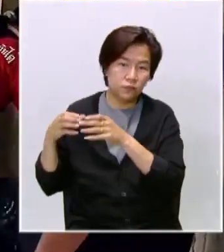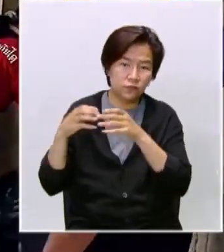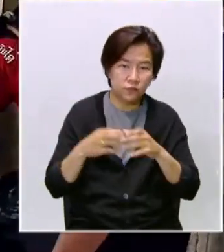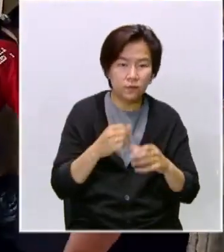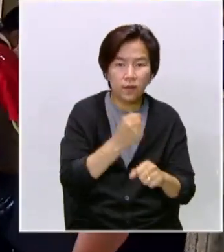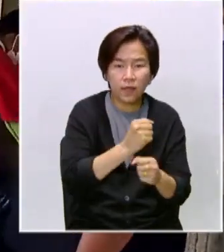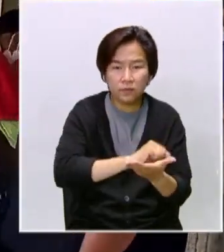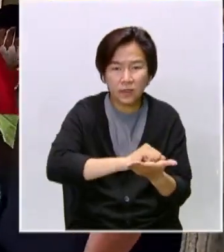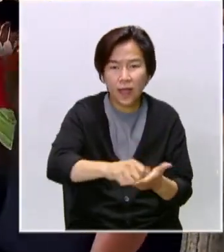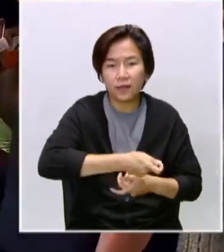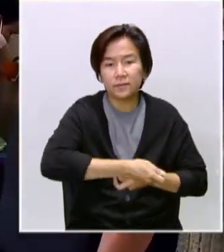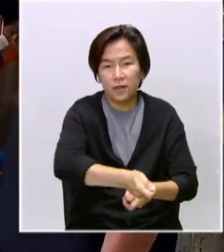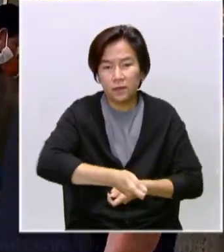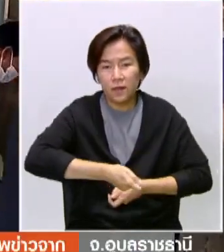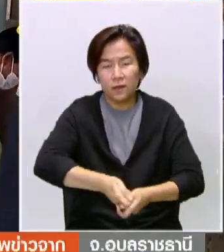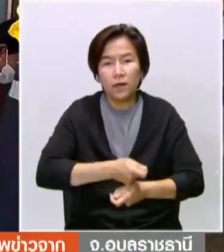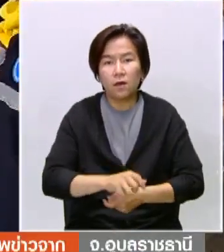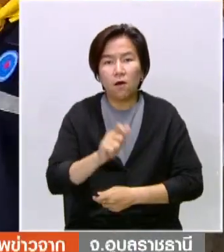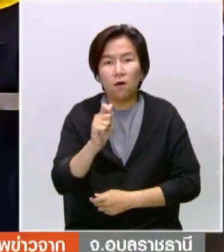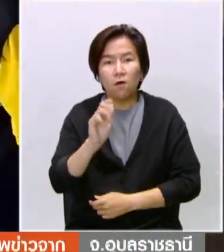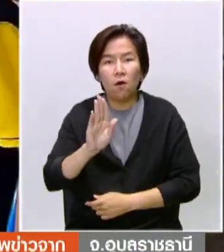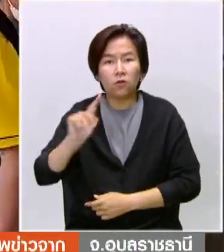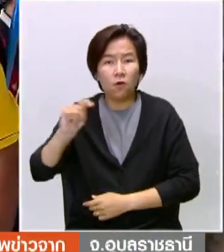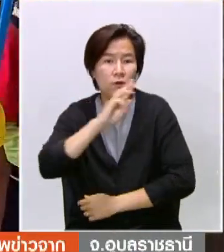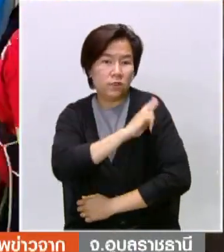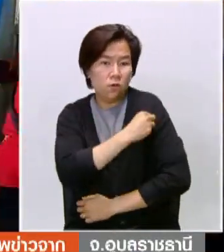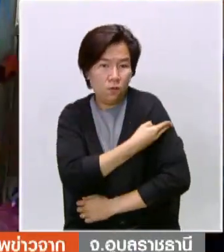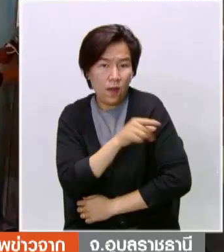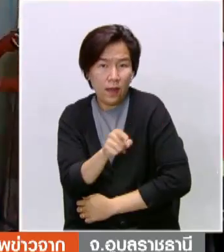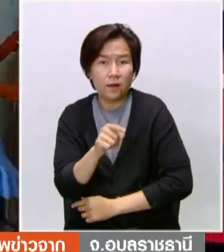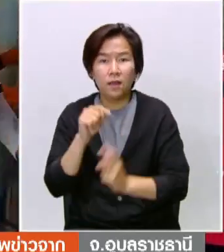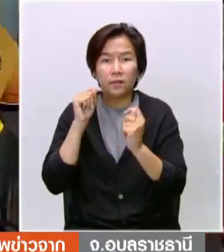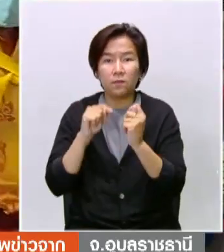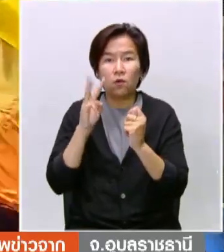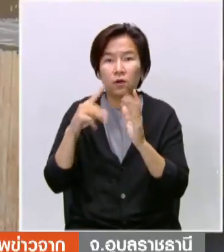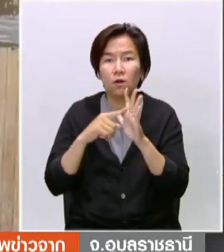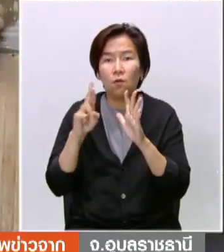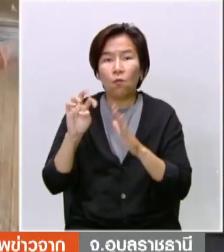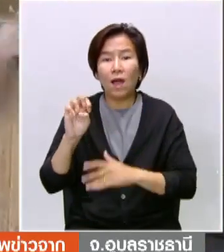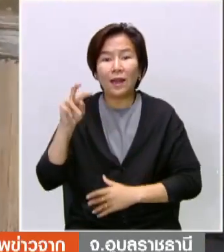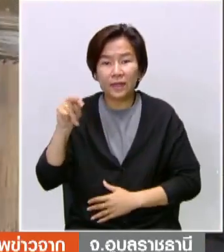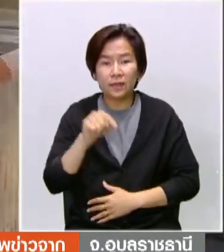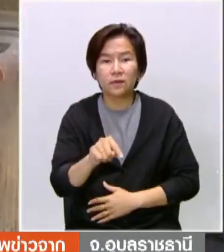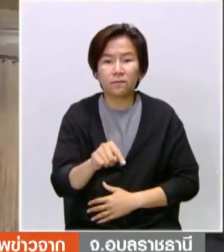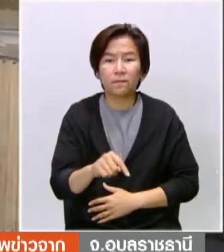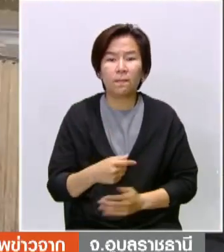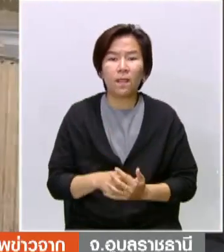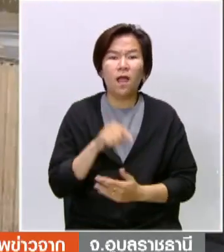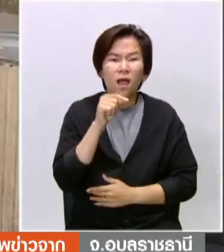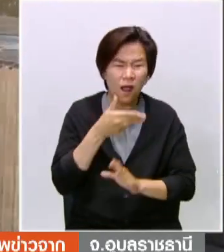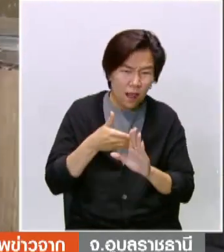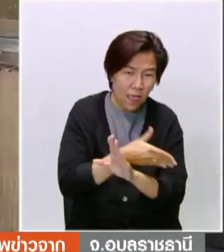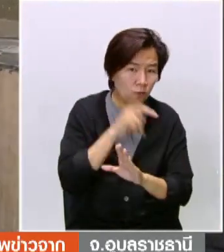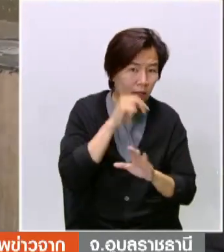าดพื้นที่โรงพยาบาลส่งเสริมสุขภาพตำบลหนองกินเพนตำบลวารินชำราบหลังจากที่ประสบอุ